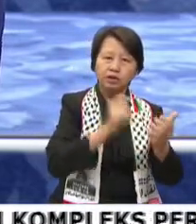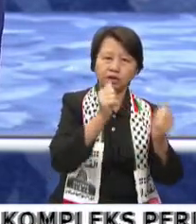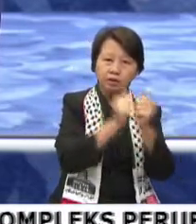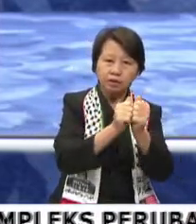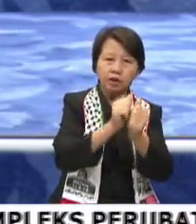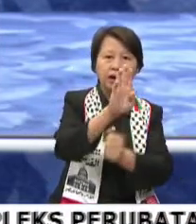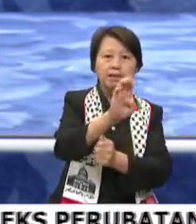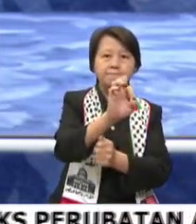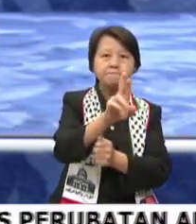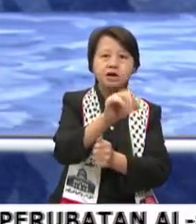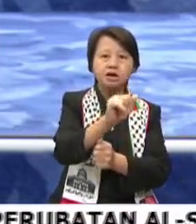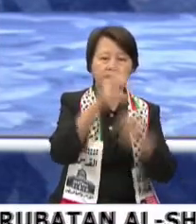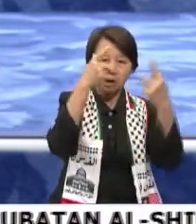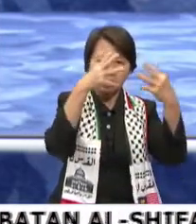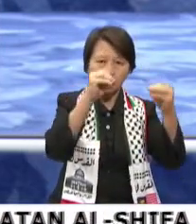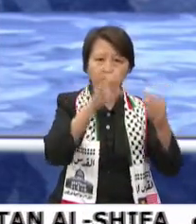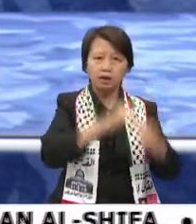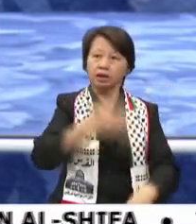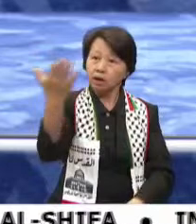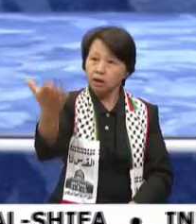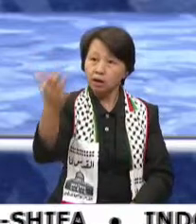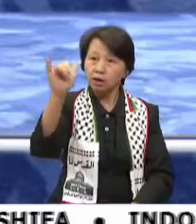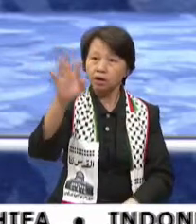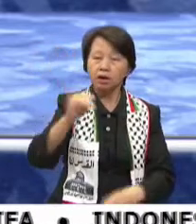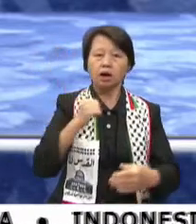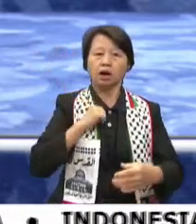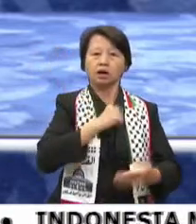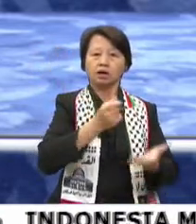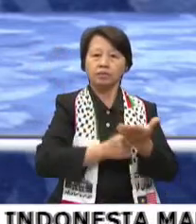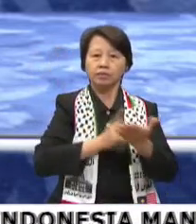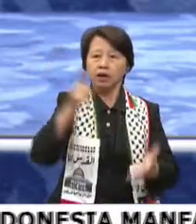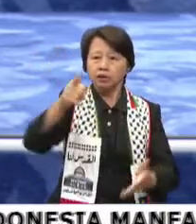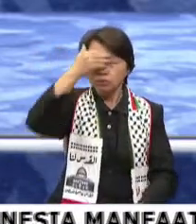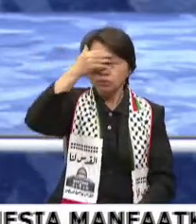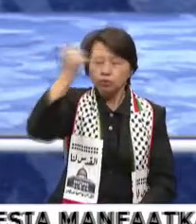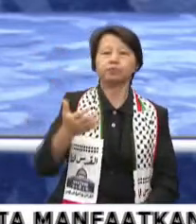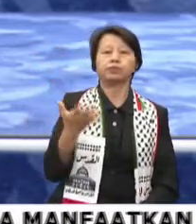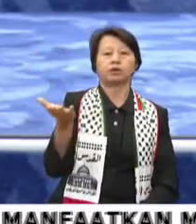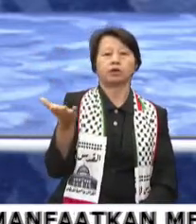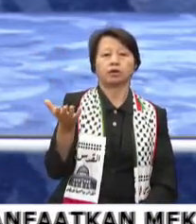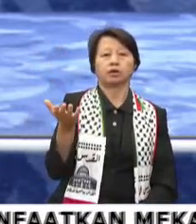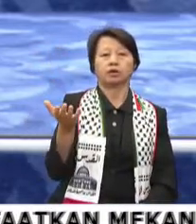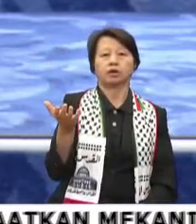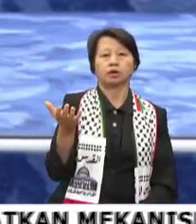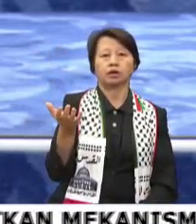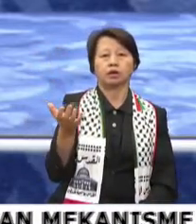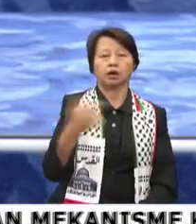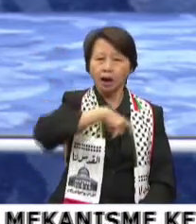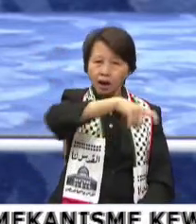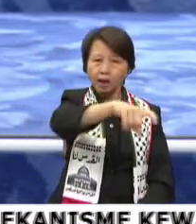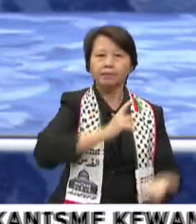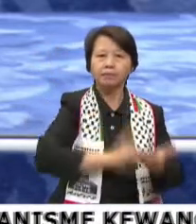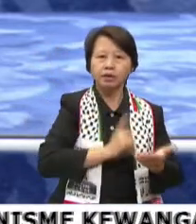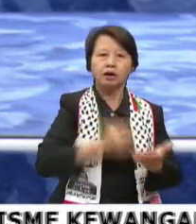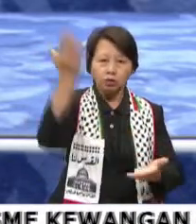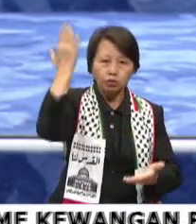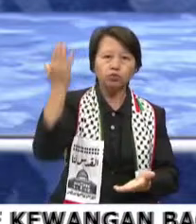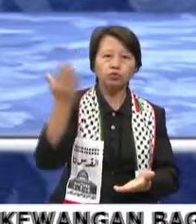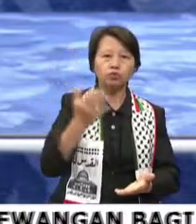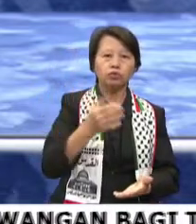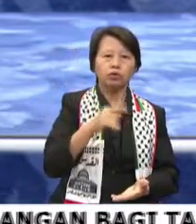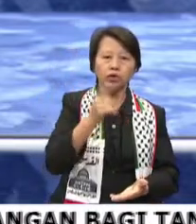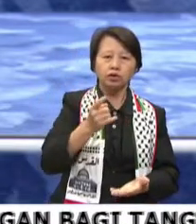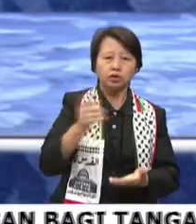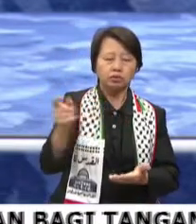menteri dan Kota Baru menjadi ahli perundingannya dia lupa semua tu ya dia